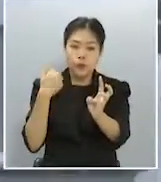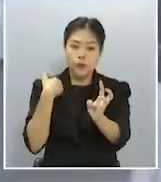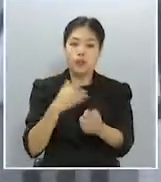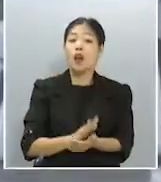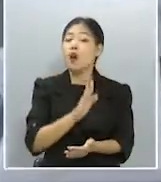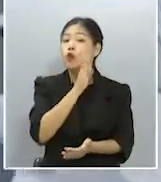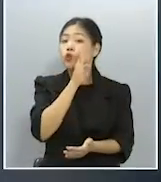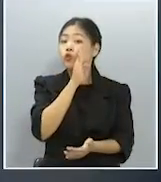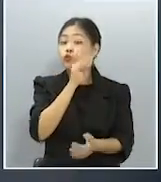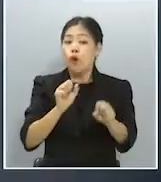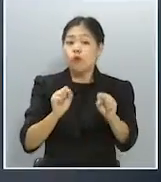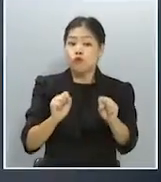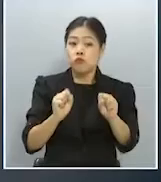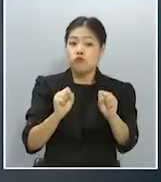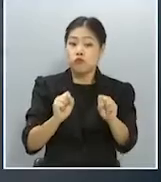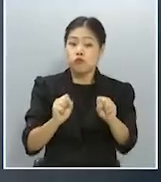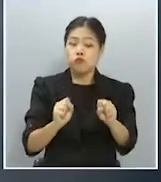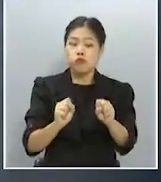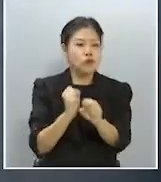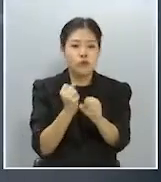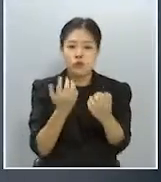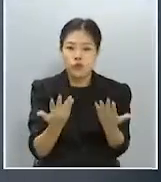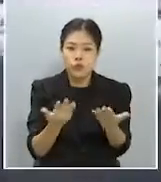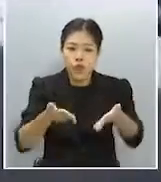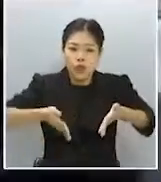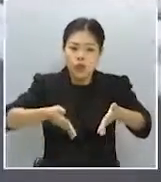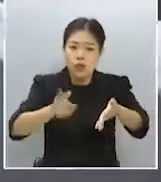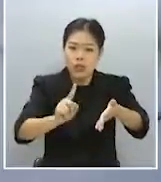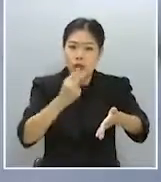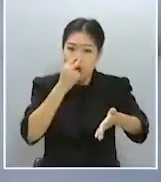ว่าเอาสโนว์โมบิลมาวิ่งในเมืองมาขับในเมืองบรรยากาศจะเป็นอย่าง